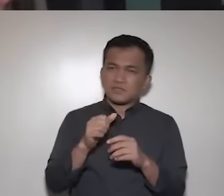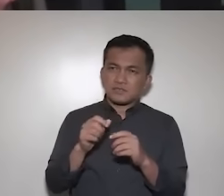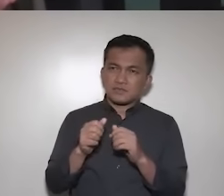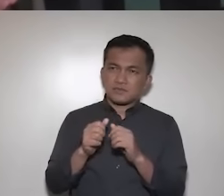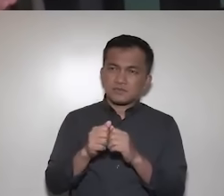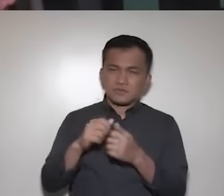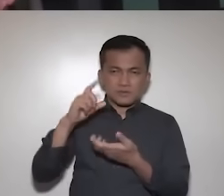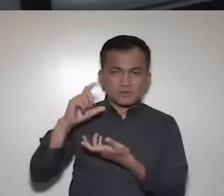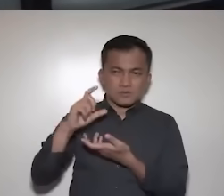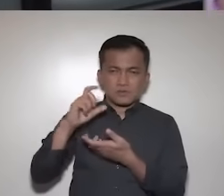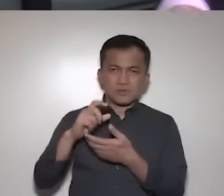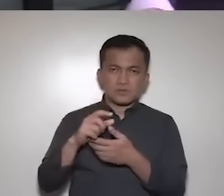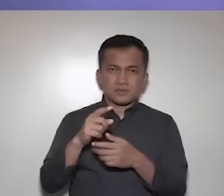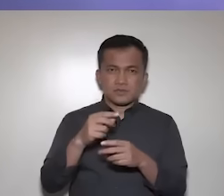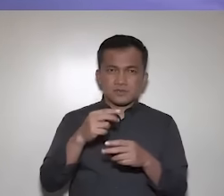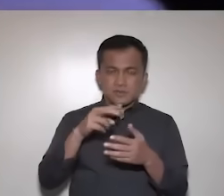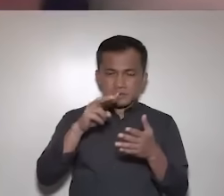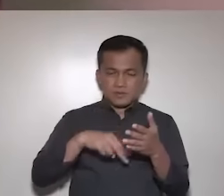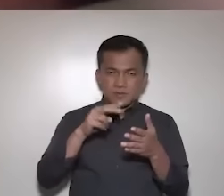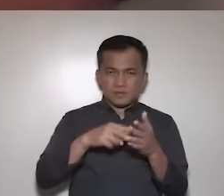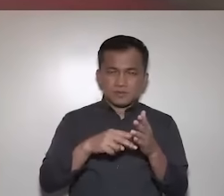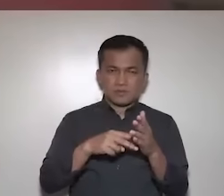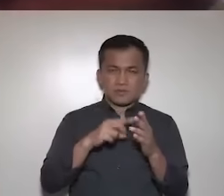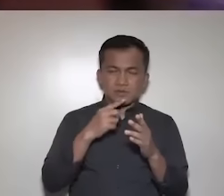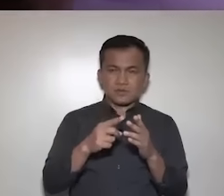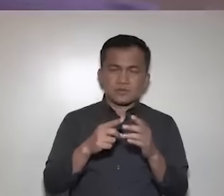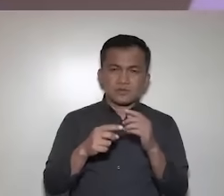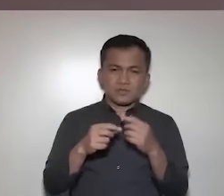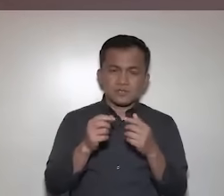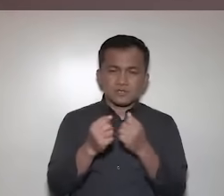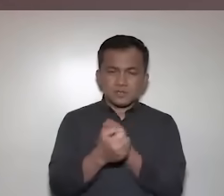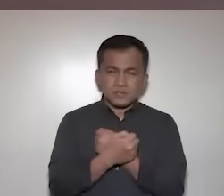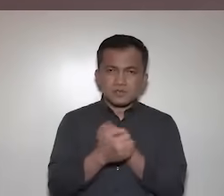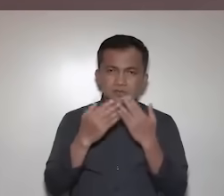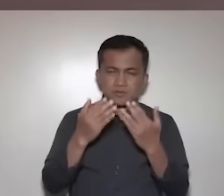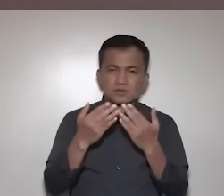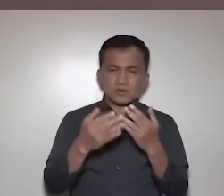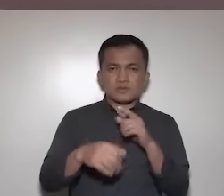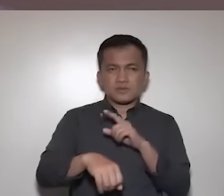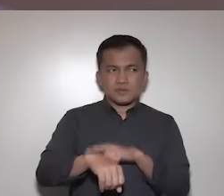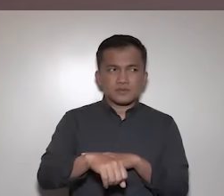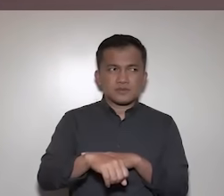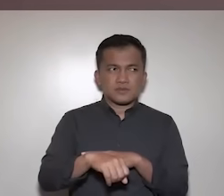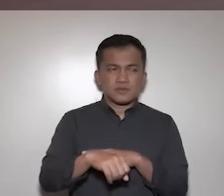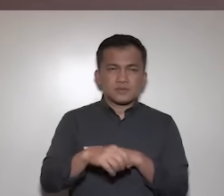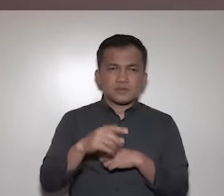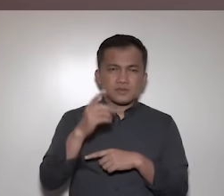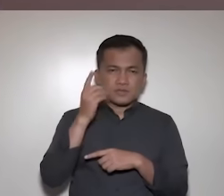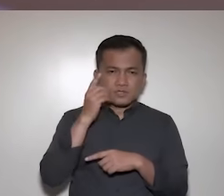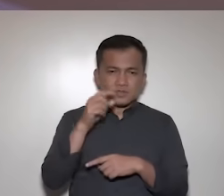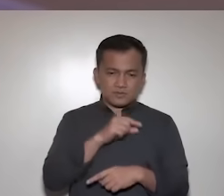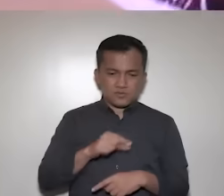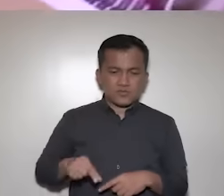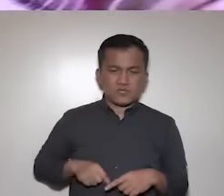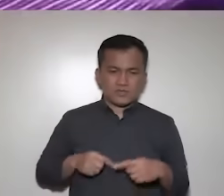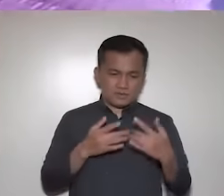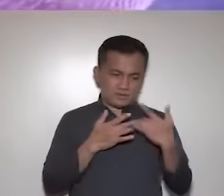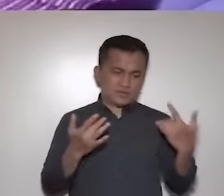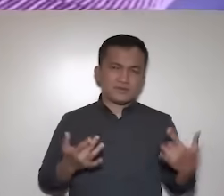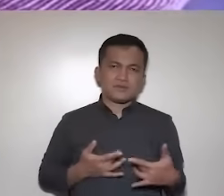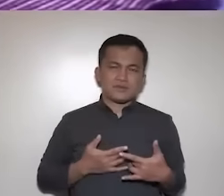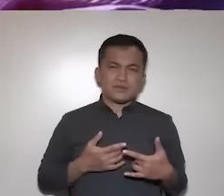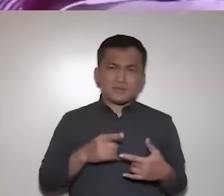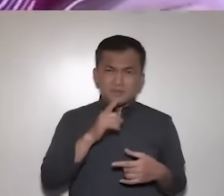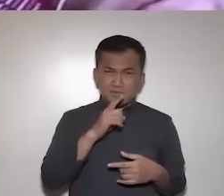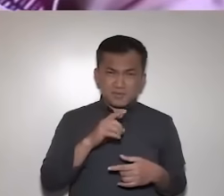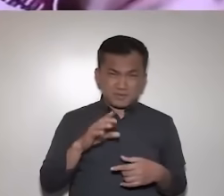po kami nagpa-picture, sir. Masaya mo nga, sir. Good morning, crazy lovers. Thank for your time. My dimple queen heart. I